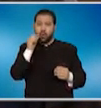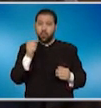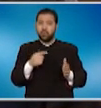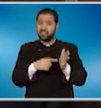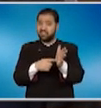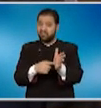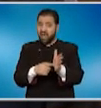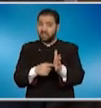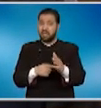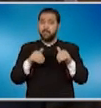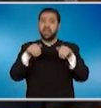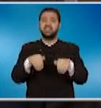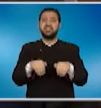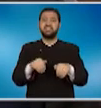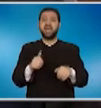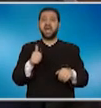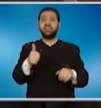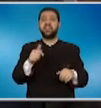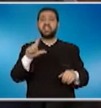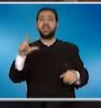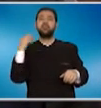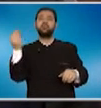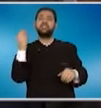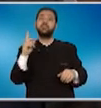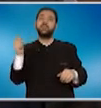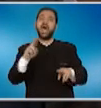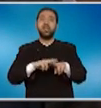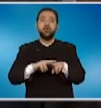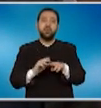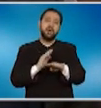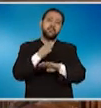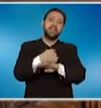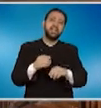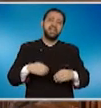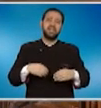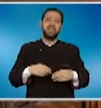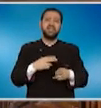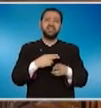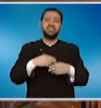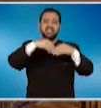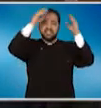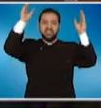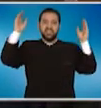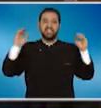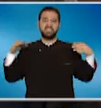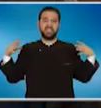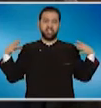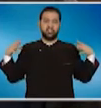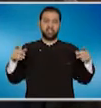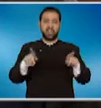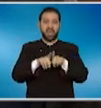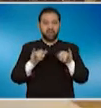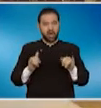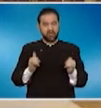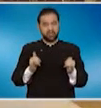o are îngerul ca persoană sfântă, cerească și spirituală înaintea lui Dumnezeu. La acest tip de transparență